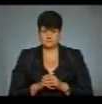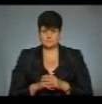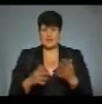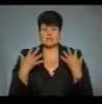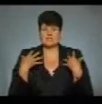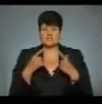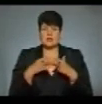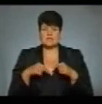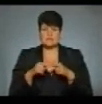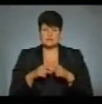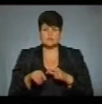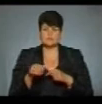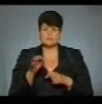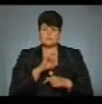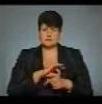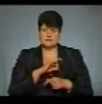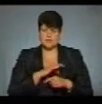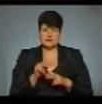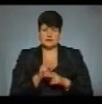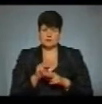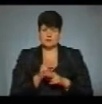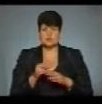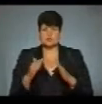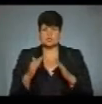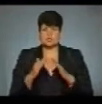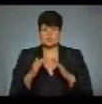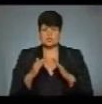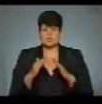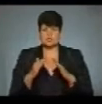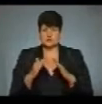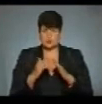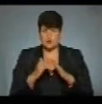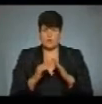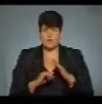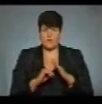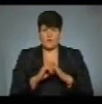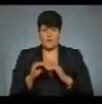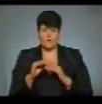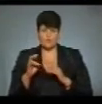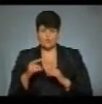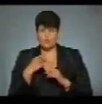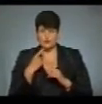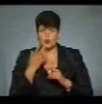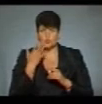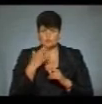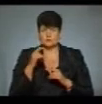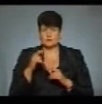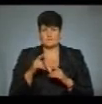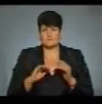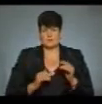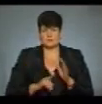Начальник відділу з експлуатації та ремонту житлового фонду міськради Ганна Муца розповідає, коли підрядник приступив до виконання